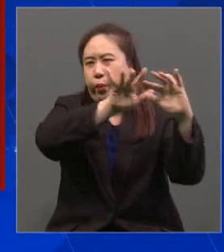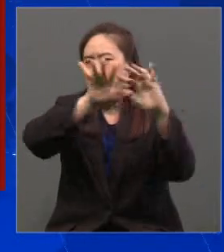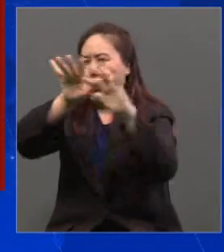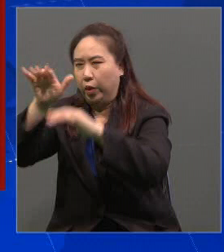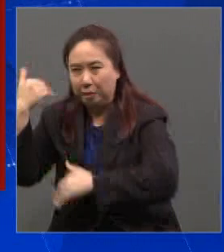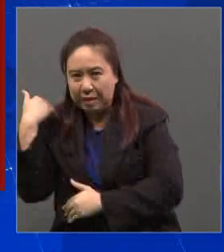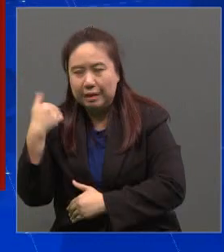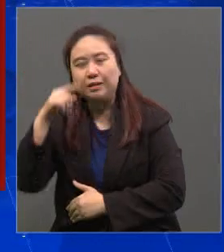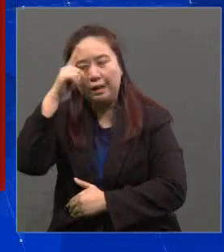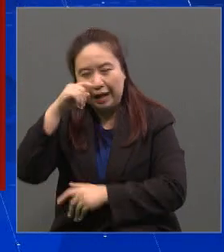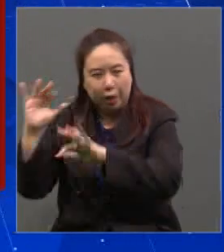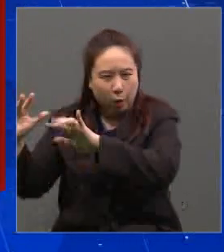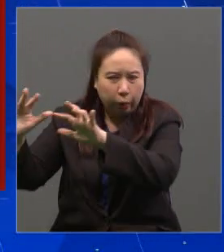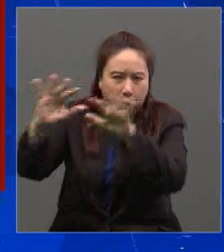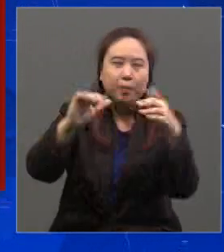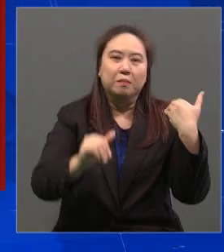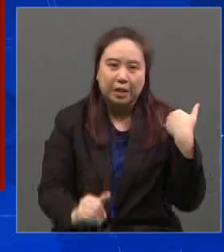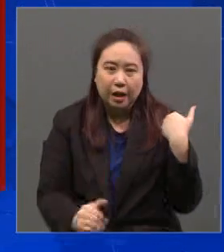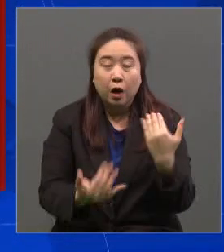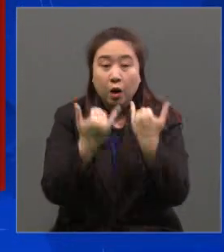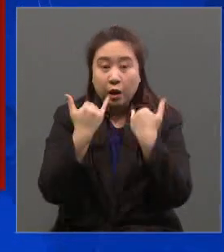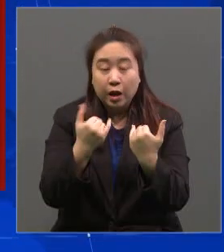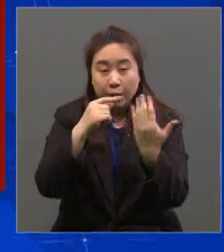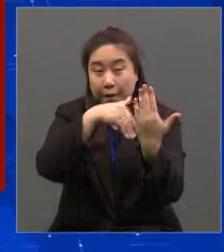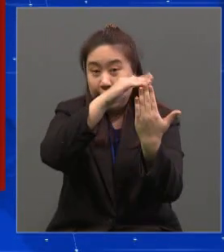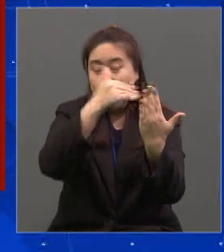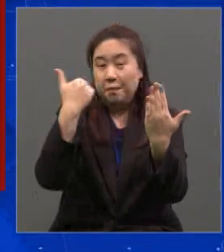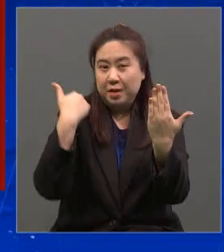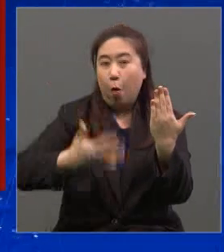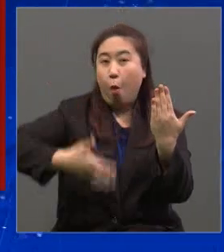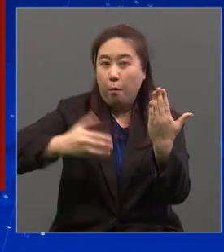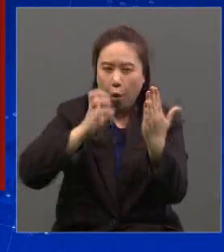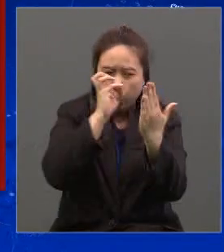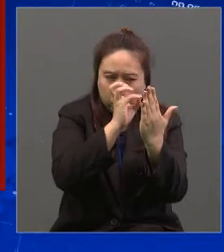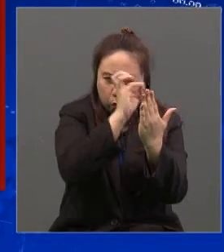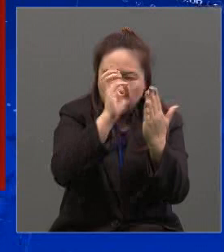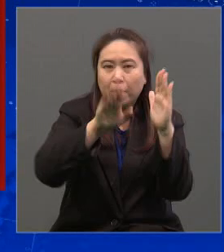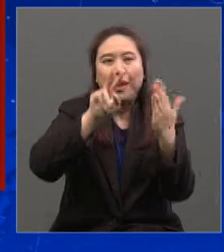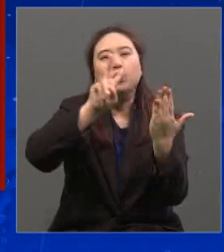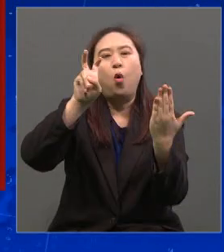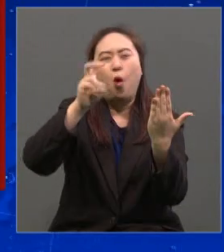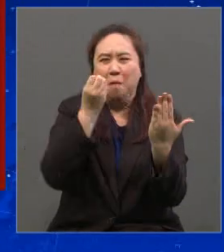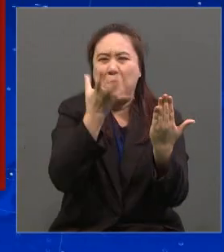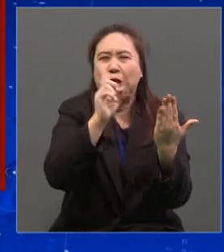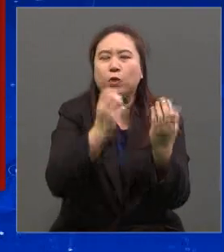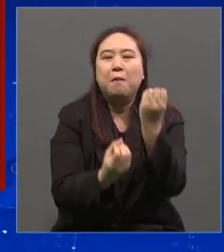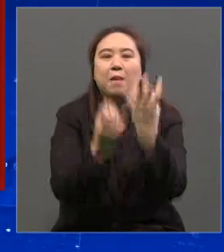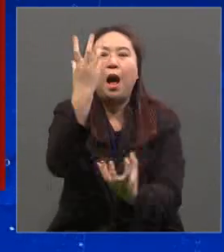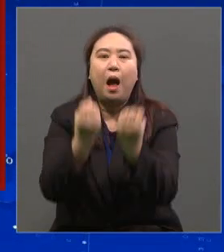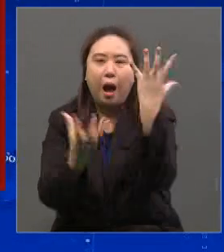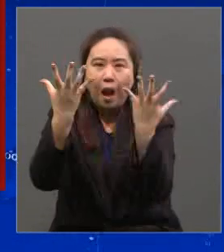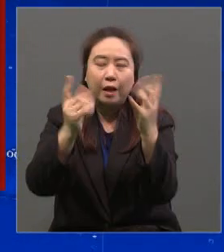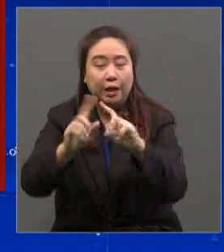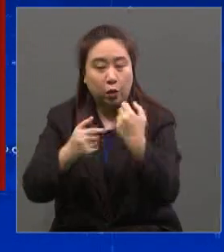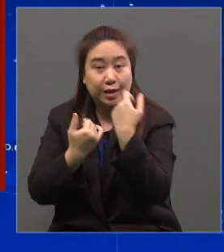เองโดยล่าสุดนั้นพบจุดความร้อนในพื้นที่ภาคเหนือวันนี้กว่า 200จุดส่วนใหญ่ในพื้นที่ป่าขณะที่พื้นที่การเกษตรวันนี้พบน้อยลง